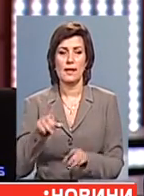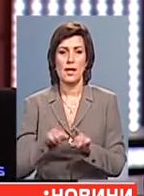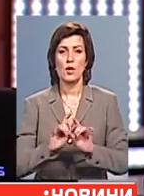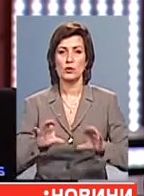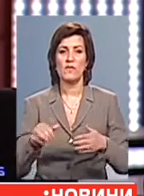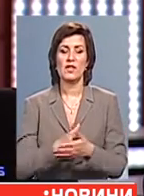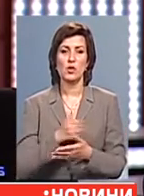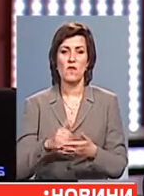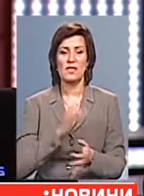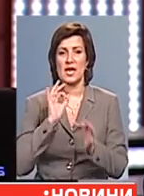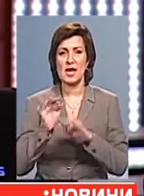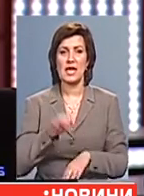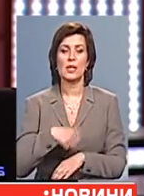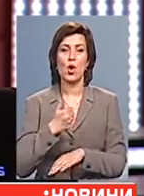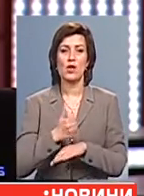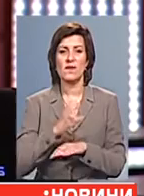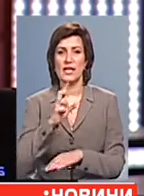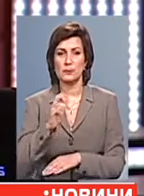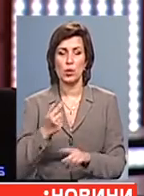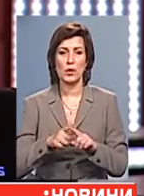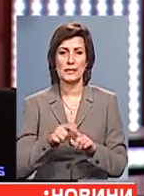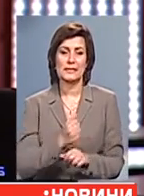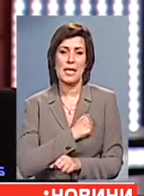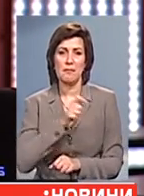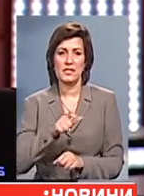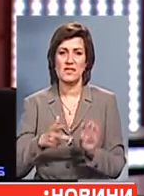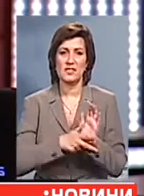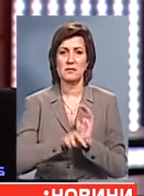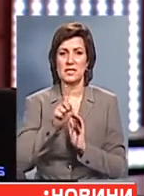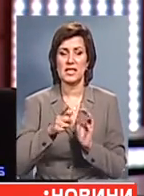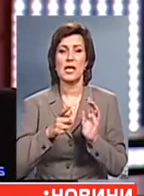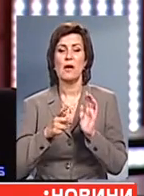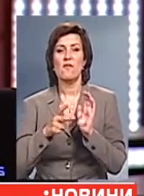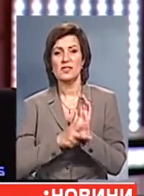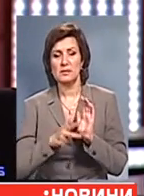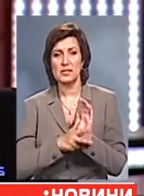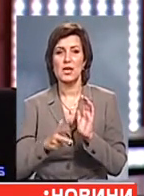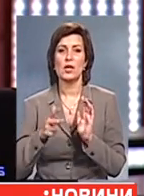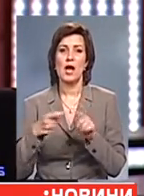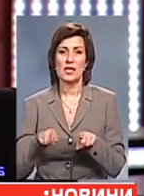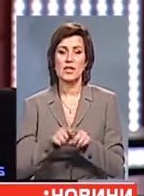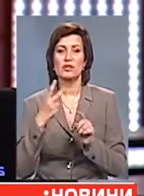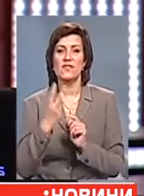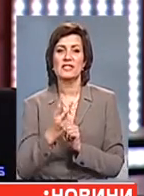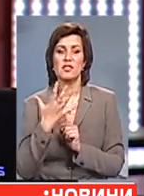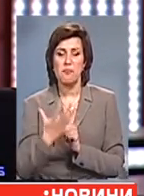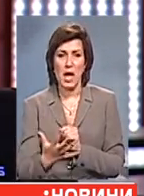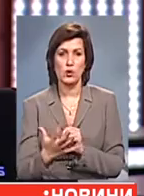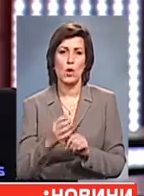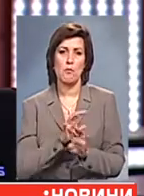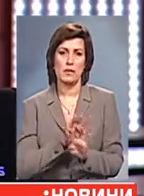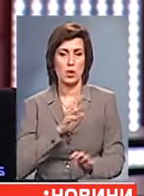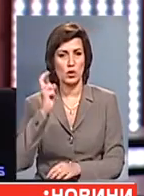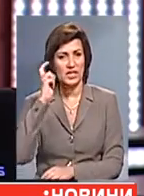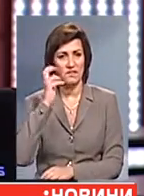першому радник голови СБУ Юрій Тандіт, це бійці 80-ї, 81-ї бригад Збройних сил, а також 25-го батальйону «Київська